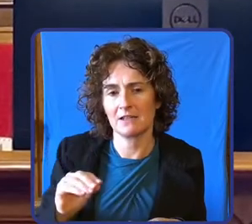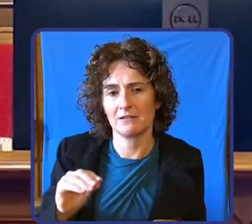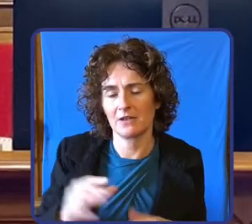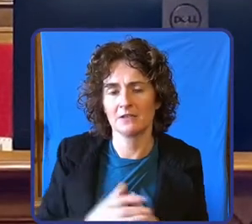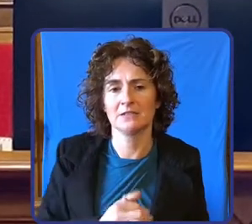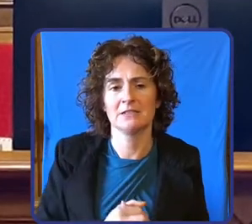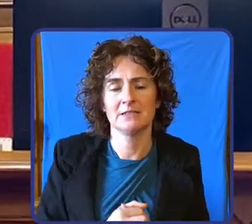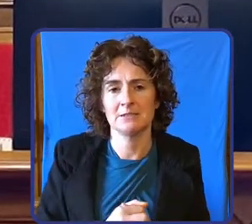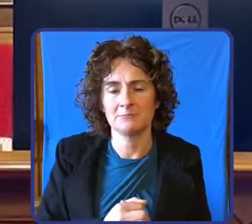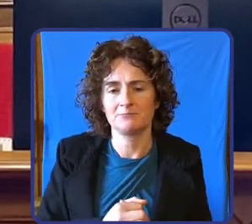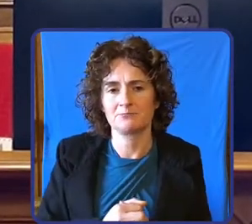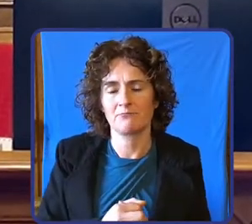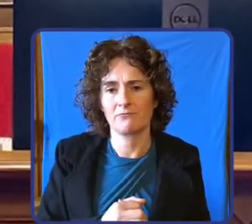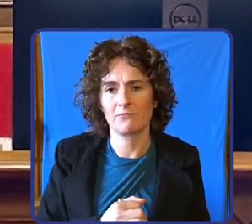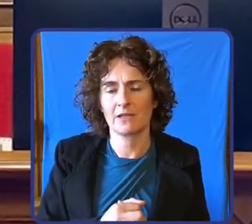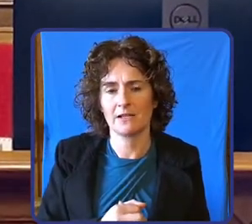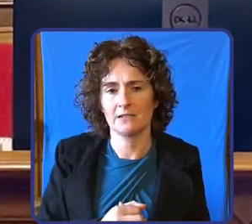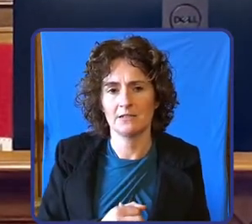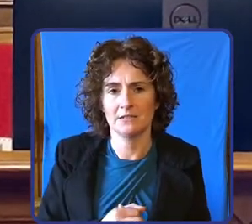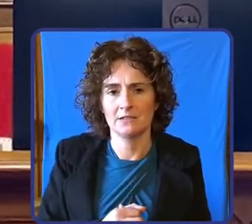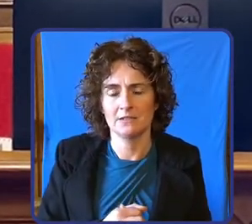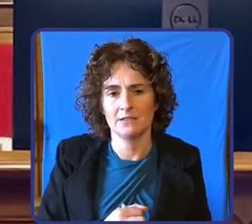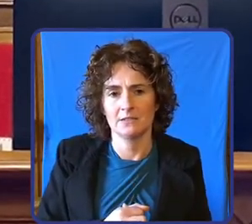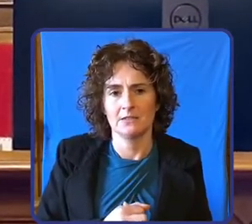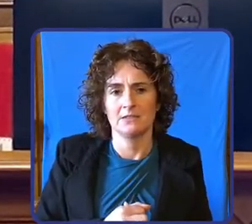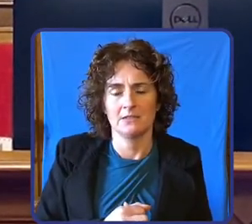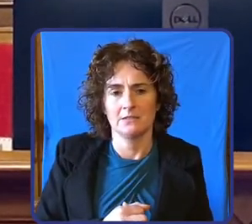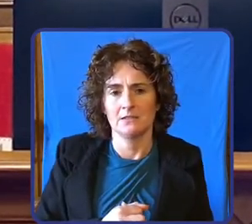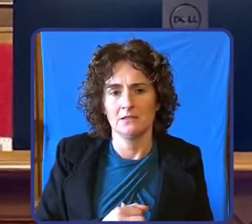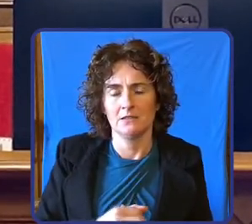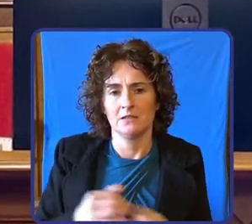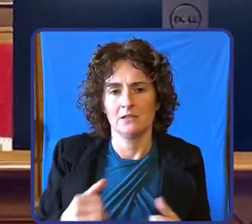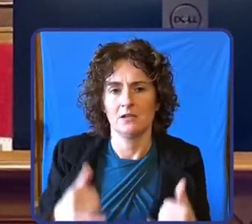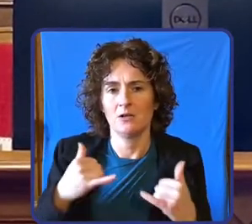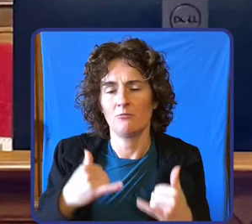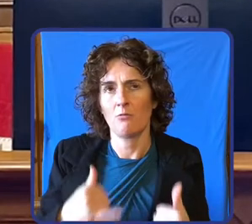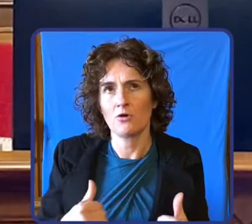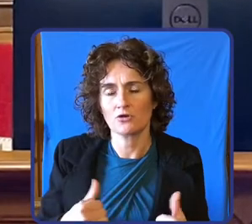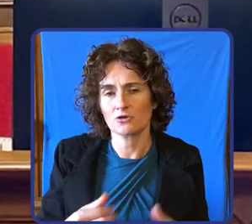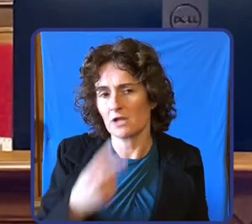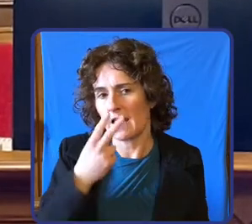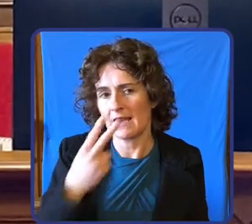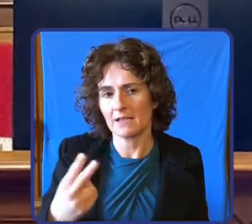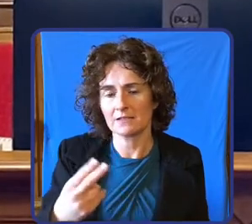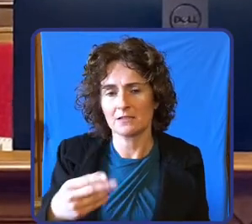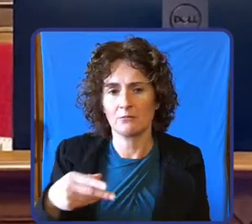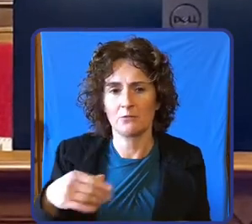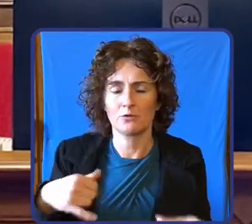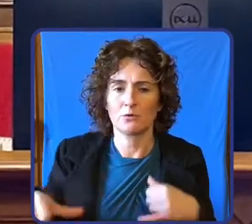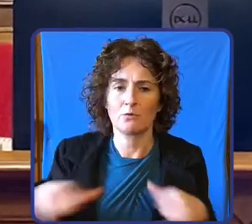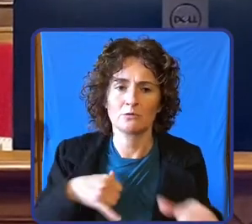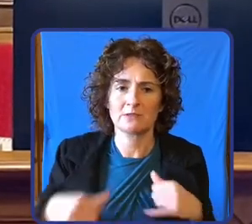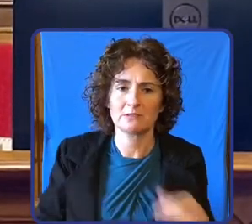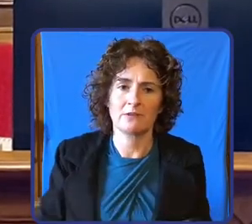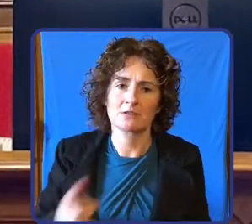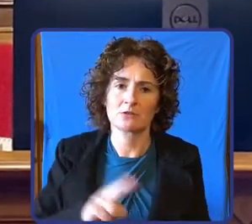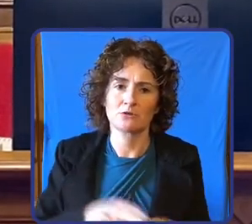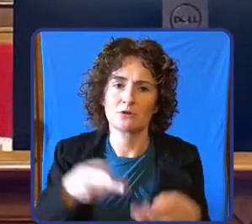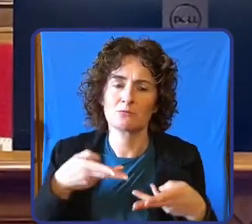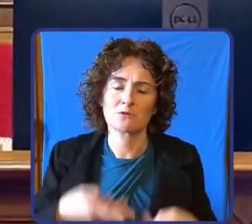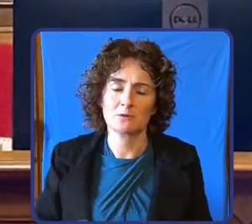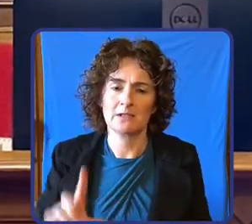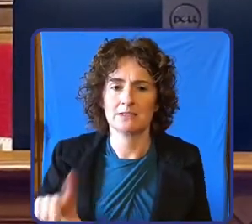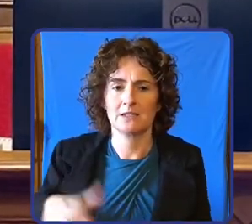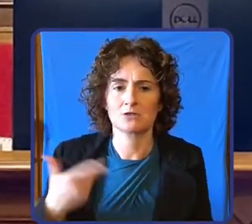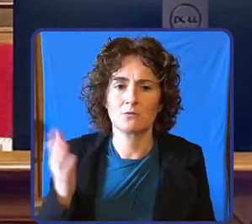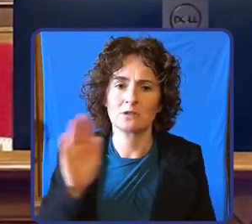rögtön most, hosszú idő után először olyat láttam, hogy több születés volt Hódmezővásárhelyen, mint halálozás. Ennek